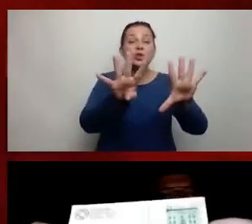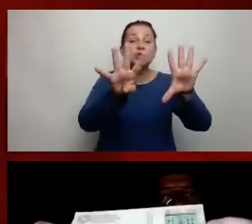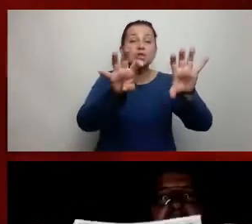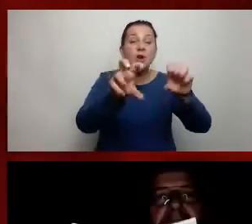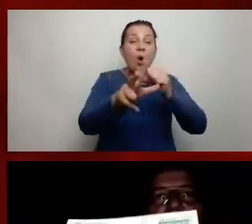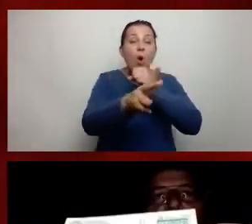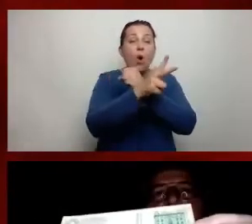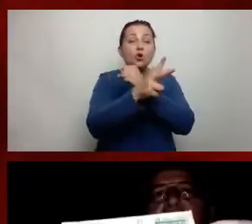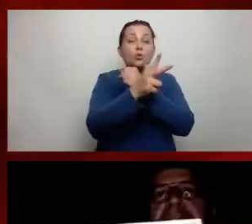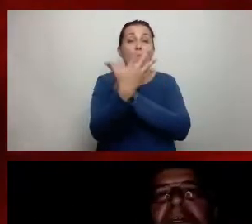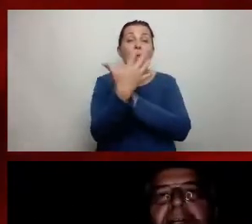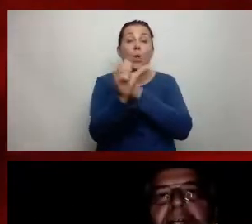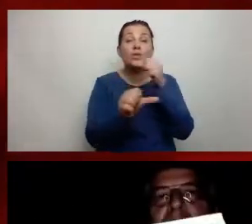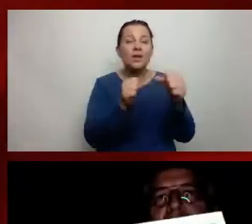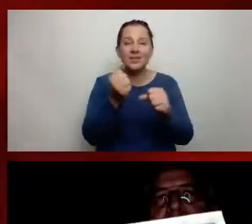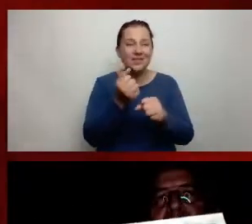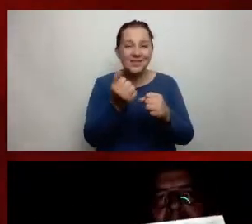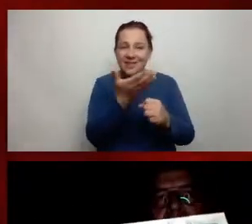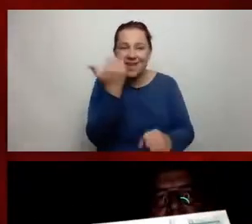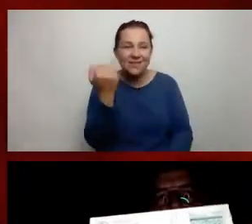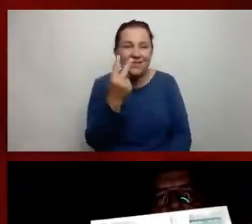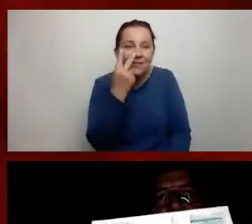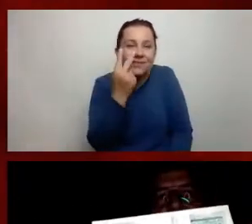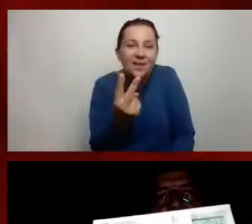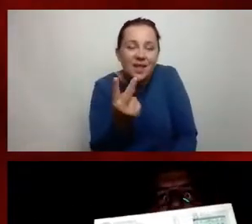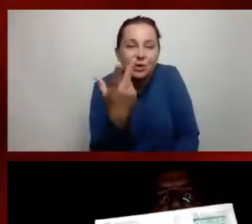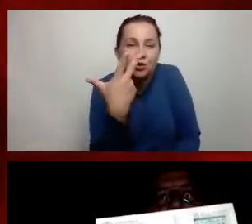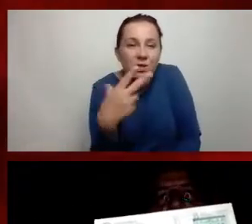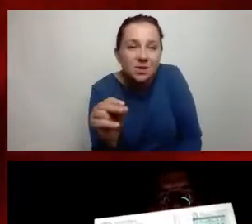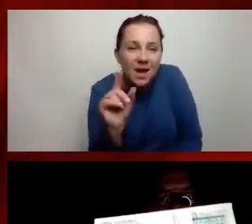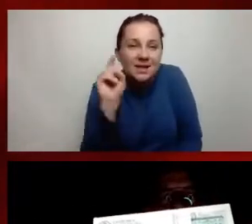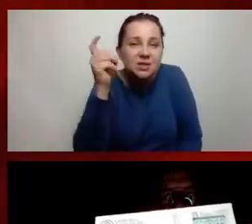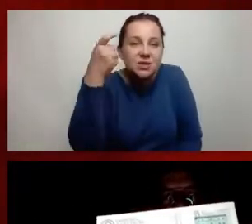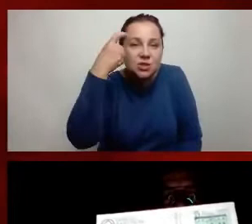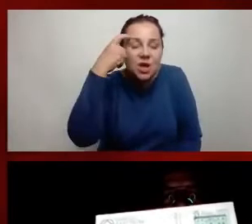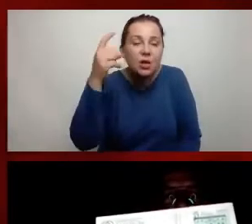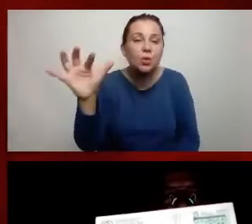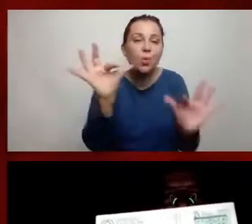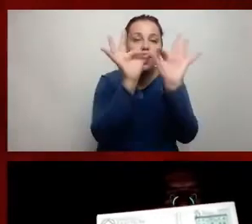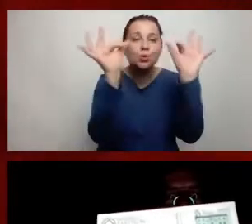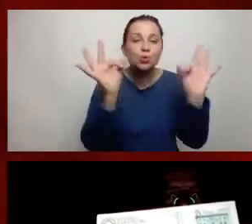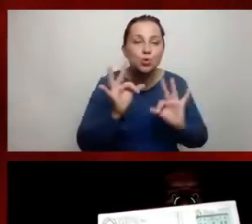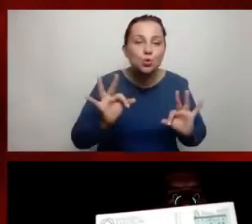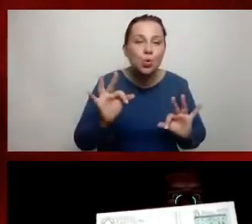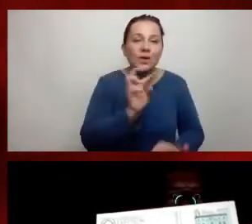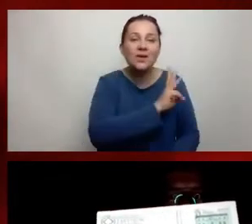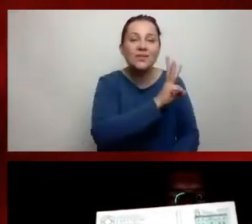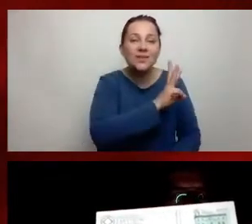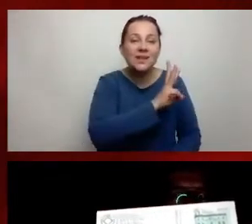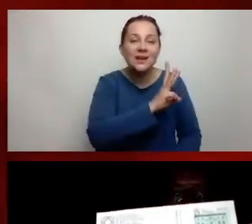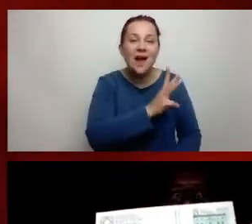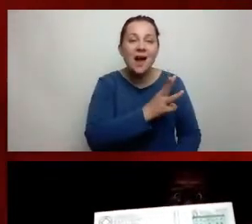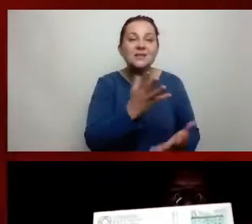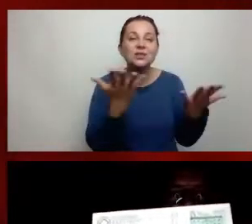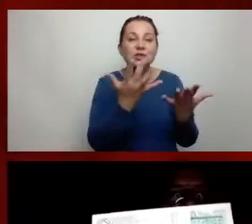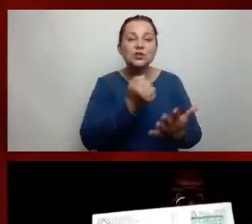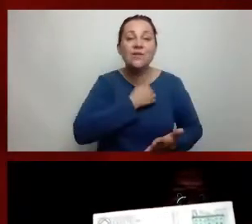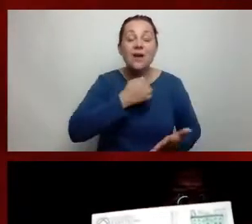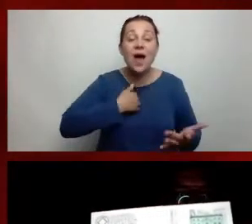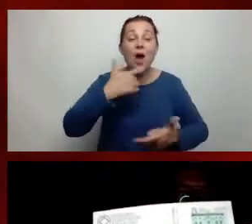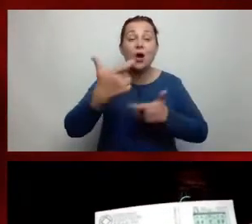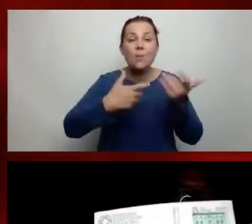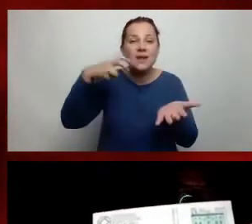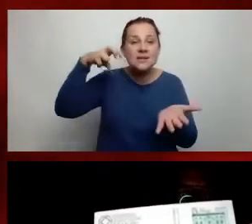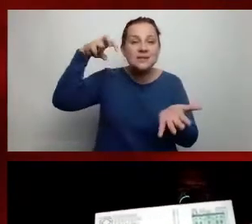1985 roku, nie wiem czy to widać, Centrum Sztuki Witkacego w Warszawie zrobiło stempel okolicznościowy,